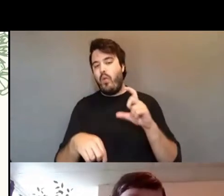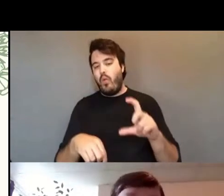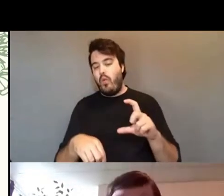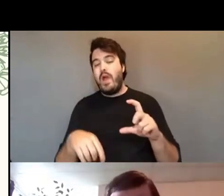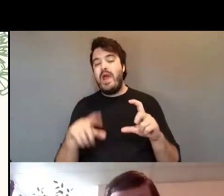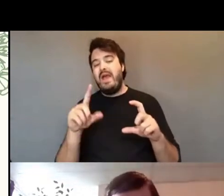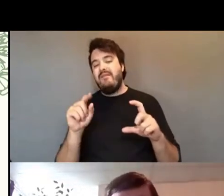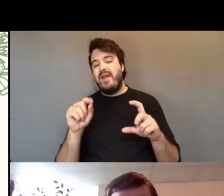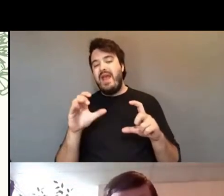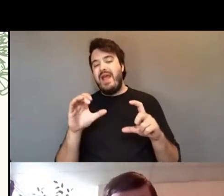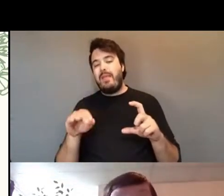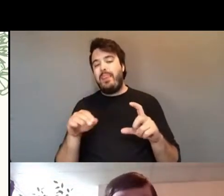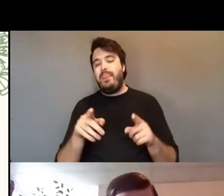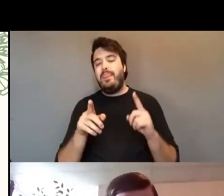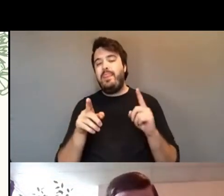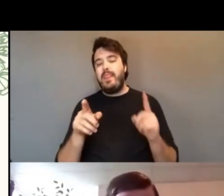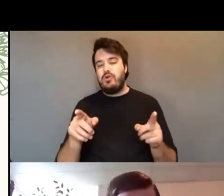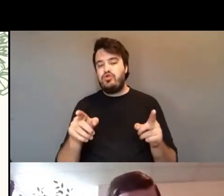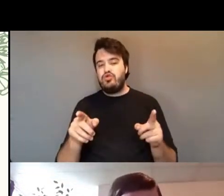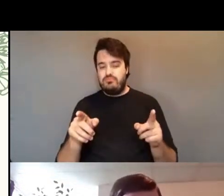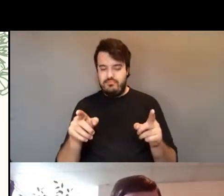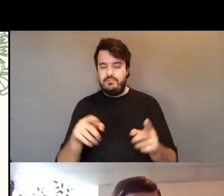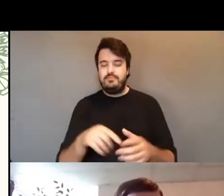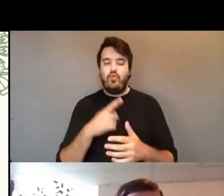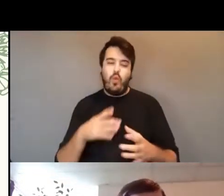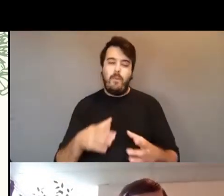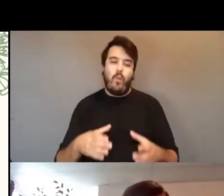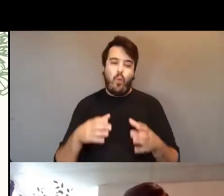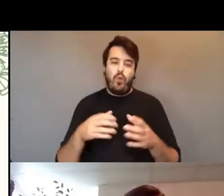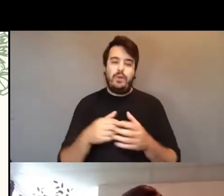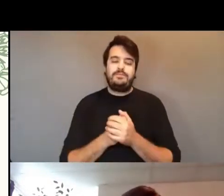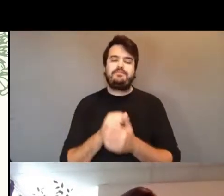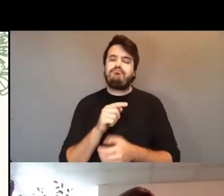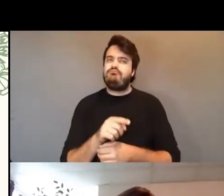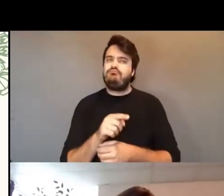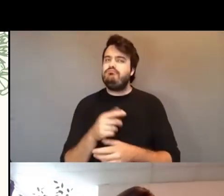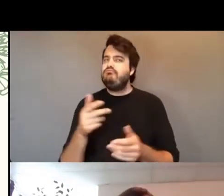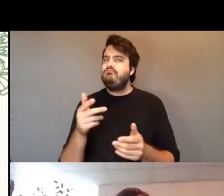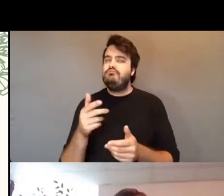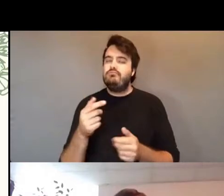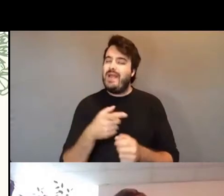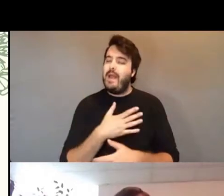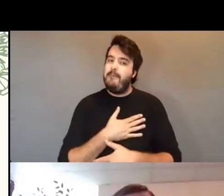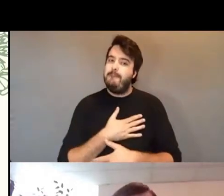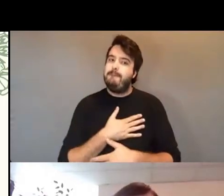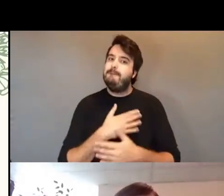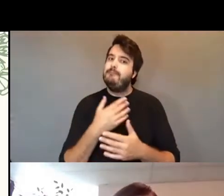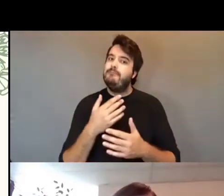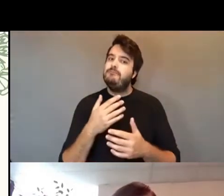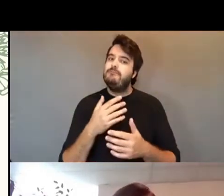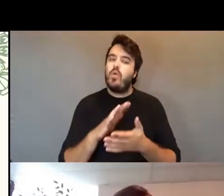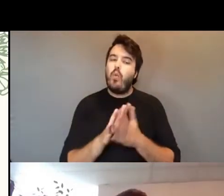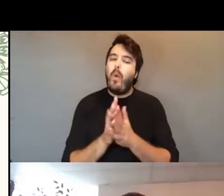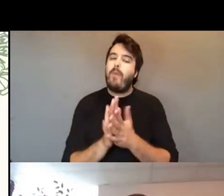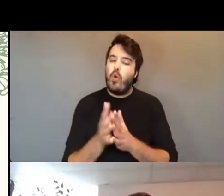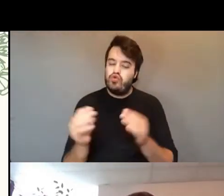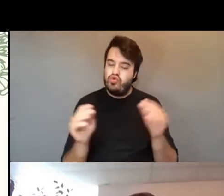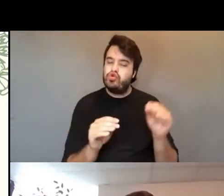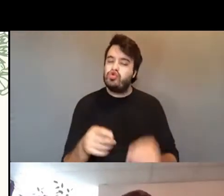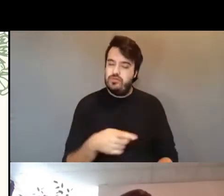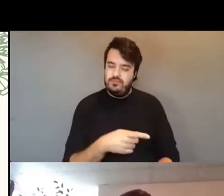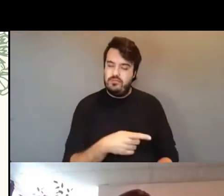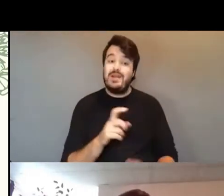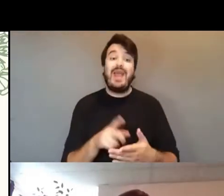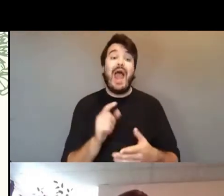cm de largeur de pot. Et c'est quelque chose qui aime assez le compost. Donc, quand vous